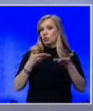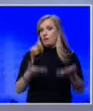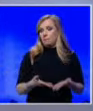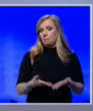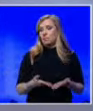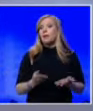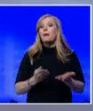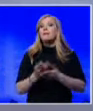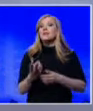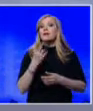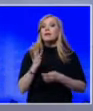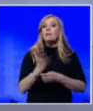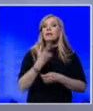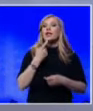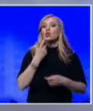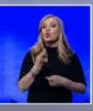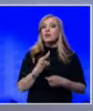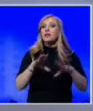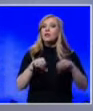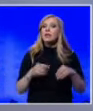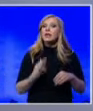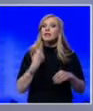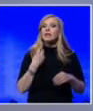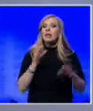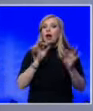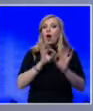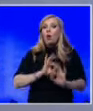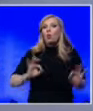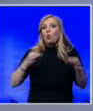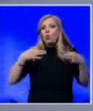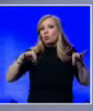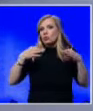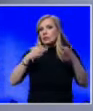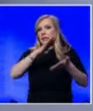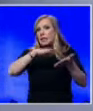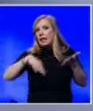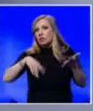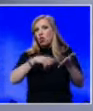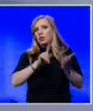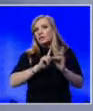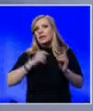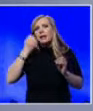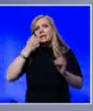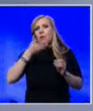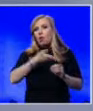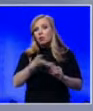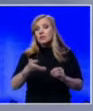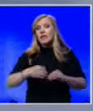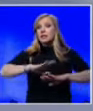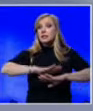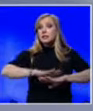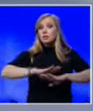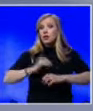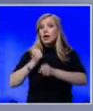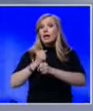един кух текст, който нито веднъж до момента не се е приложил, така че да дисциплинира работодателите,